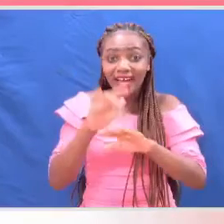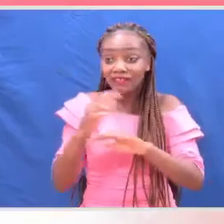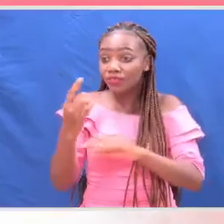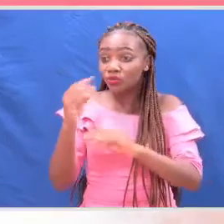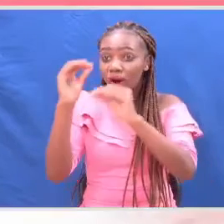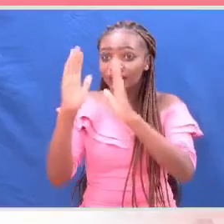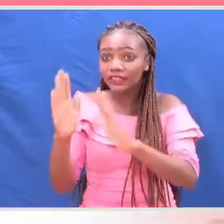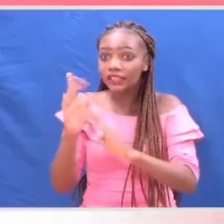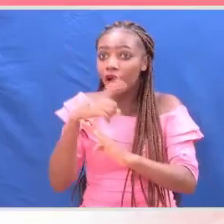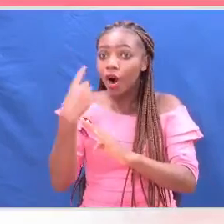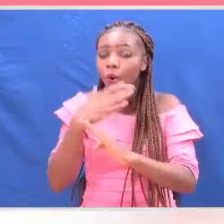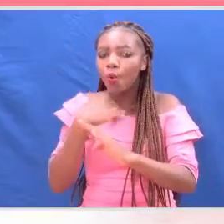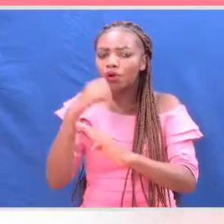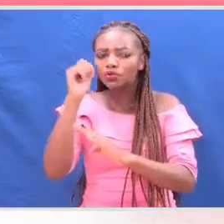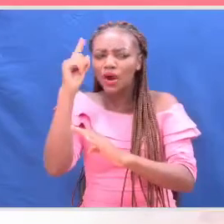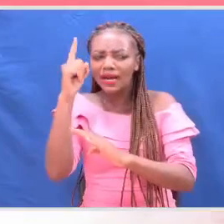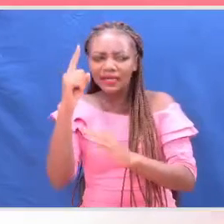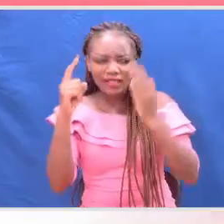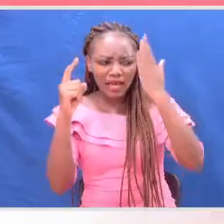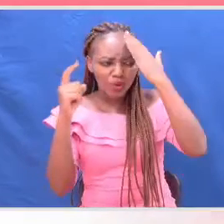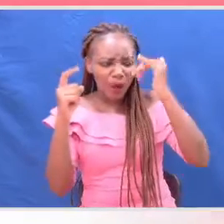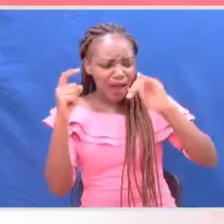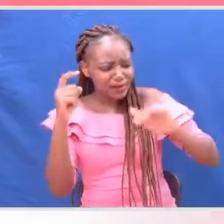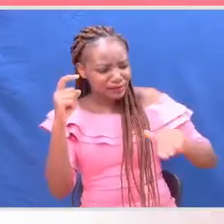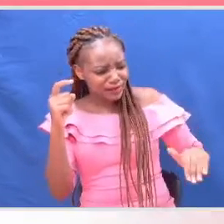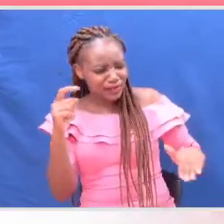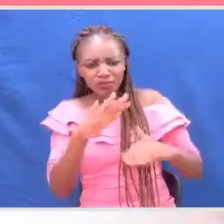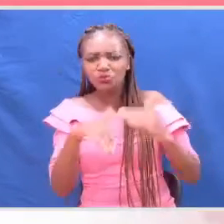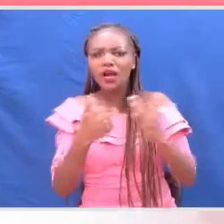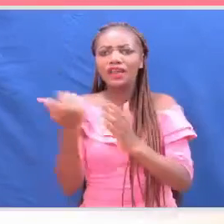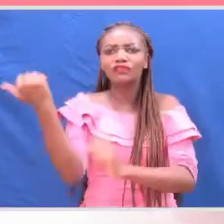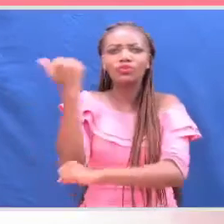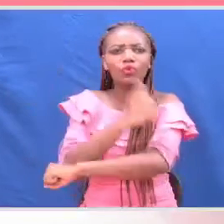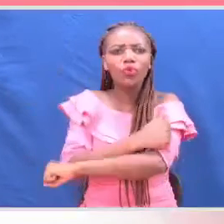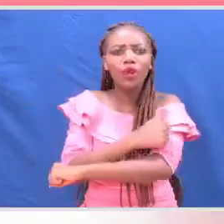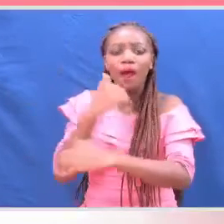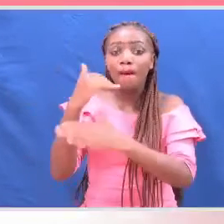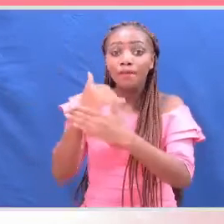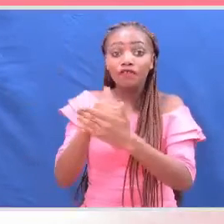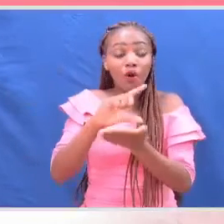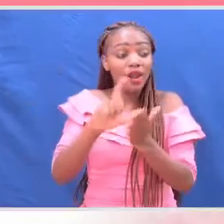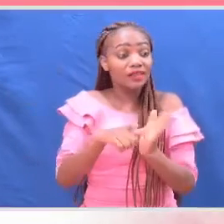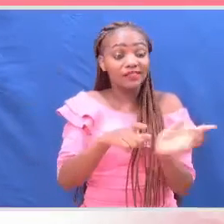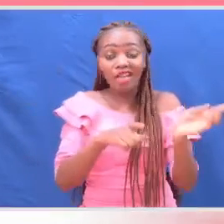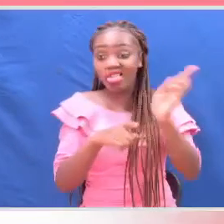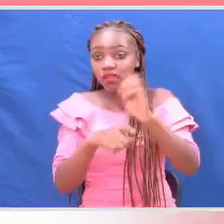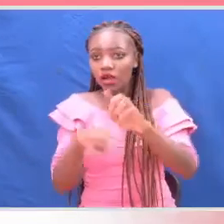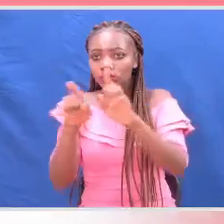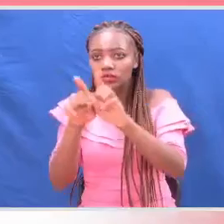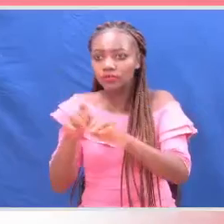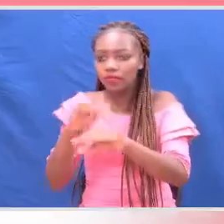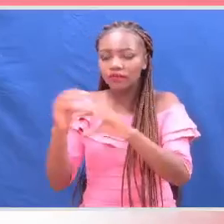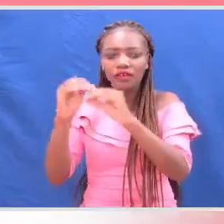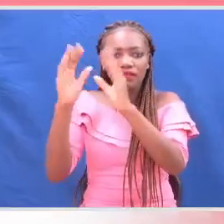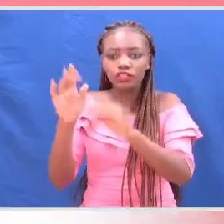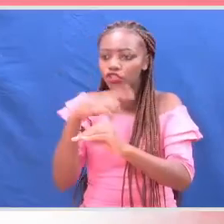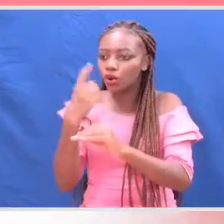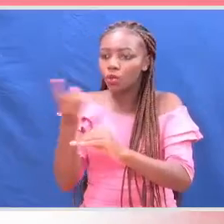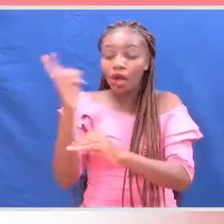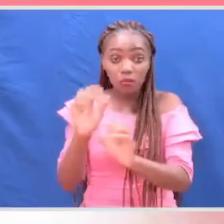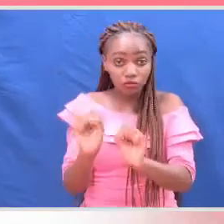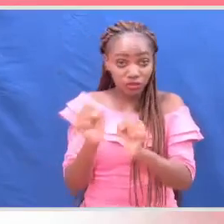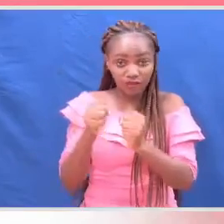mmoja aliyetaka kujua sababu yake kuchelewa kufika shuleni kabla ya kumgeukia mwalimu aliyekuja kumwokoa